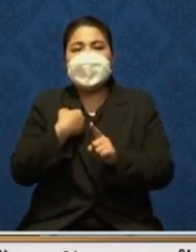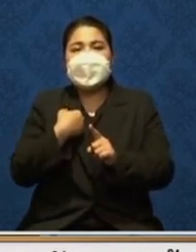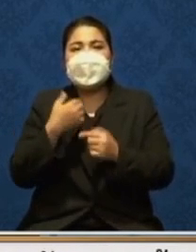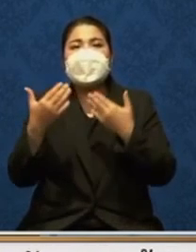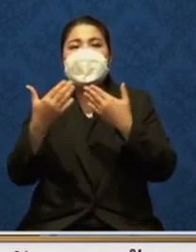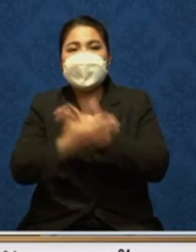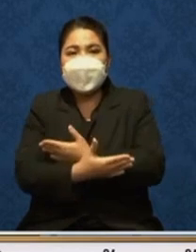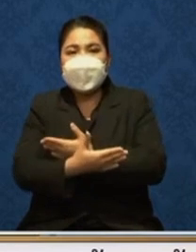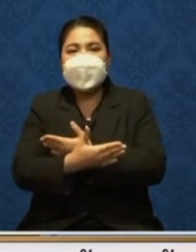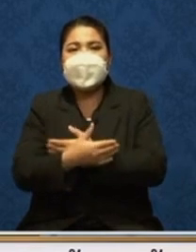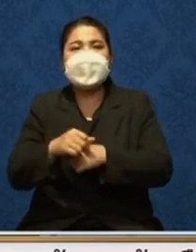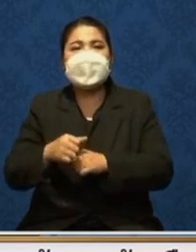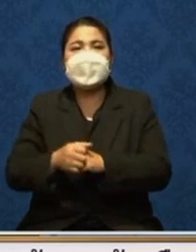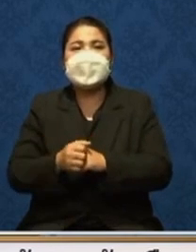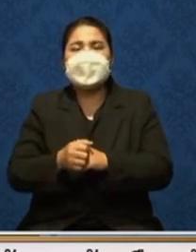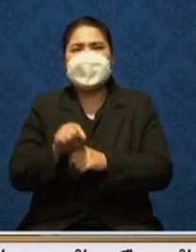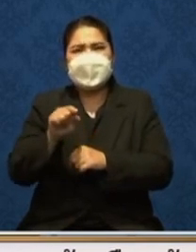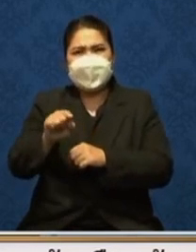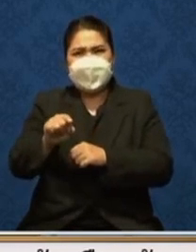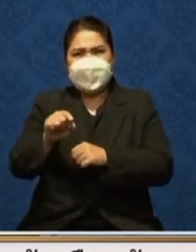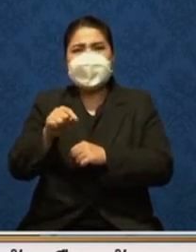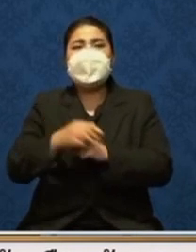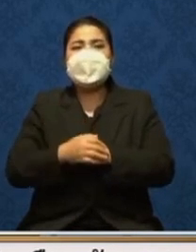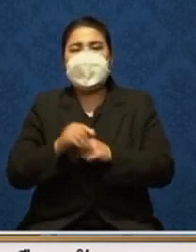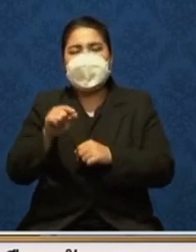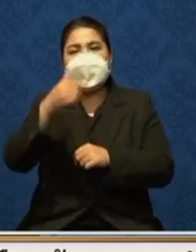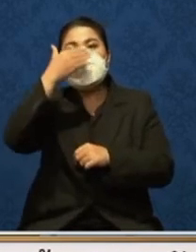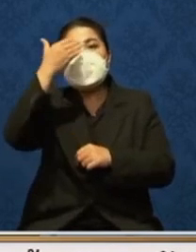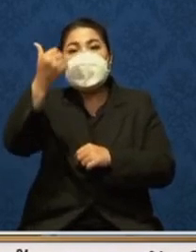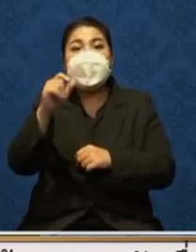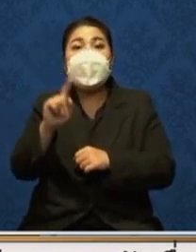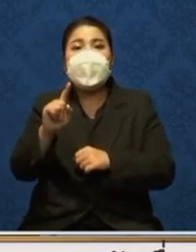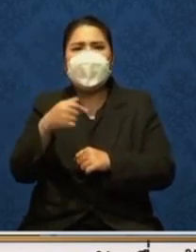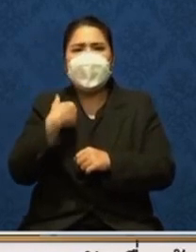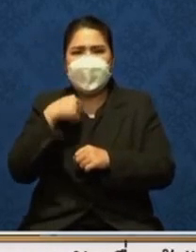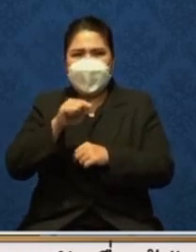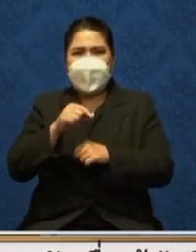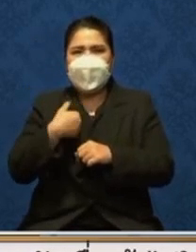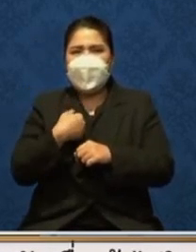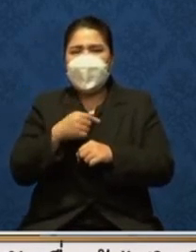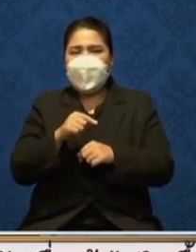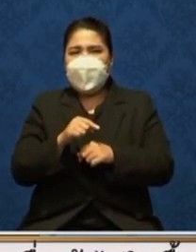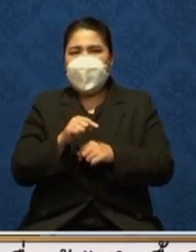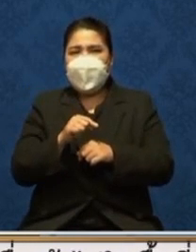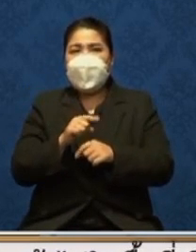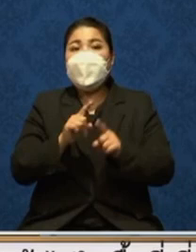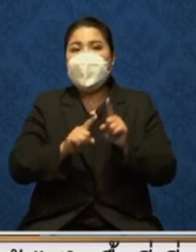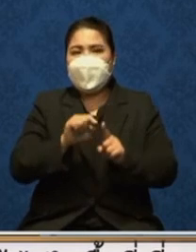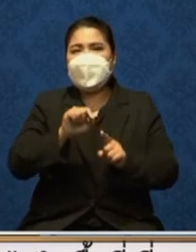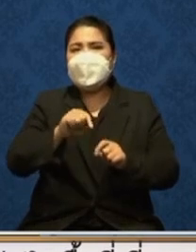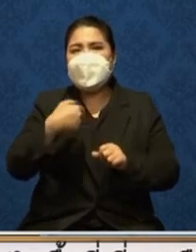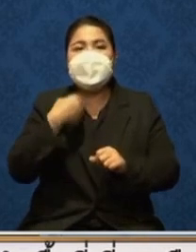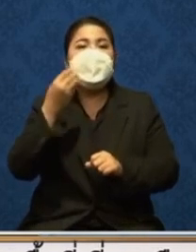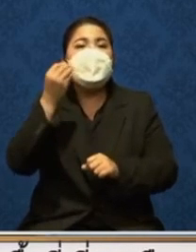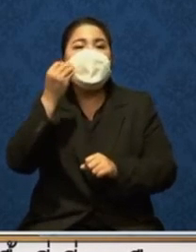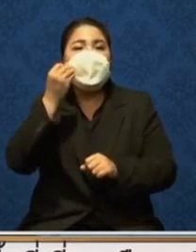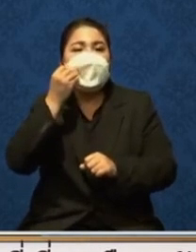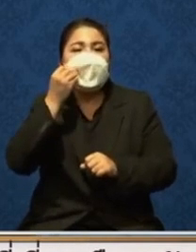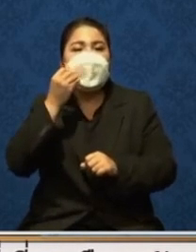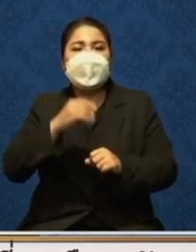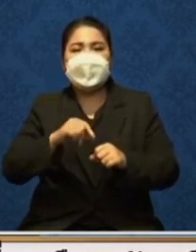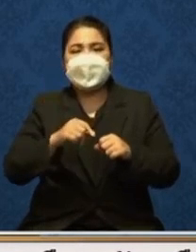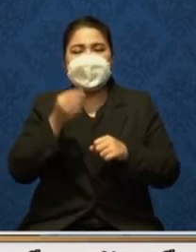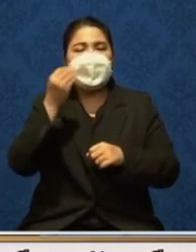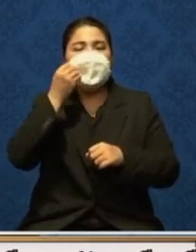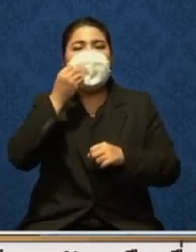นเต้นไปหน่อยเก็บทรงไม่อยู่จนลืมวาที่อยู่ของหางหนส่วนตเปบ้านท่เองและปล่อยให้ห้างหนส